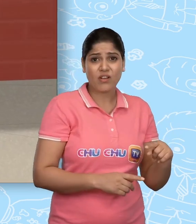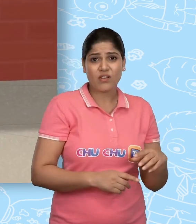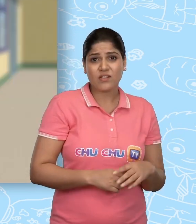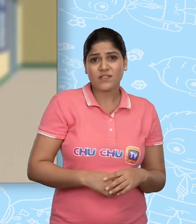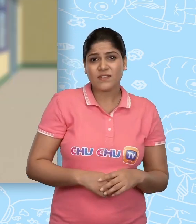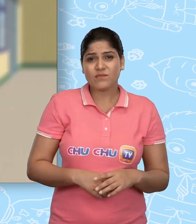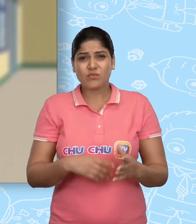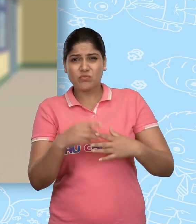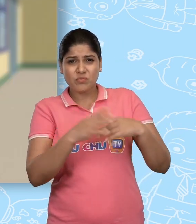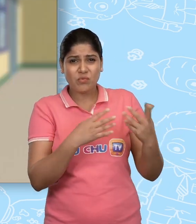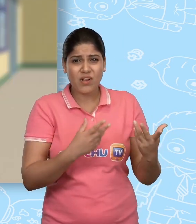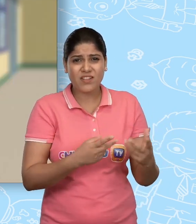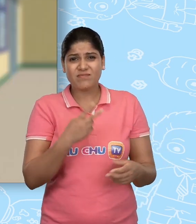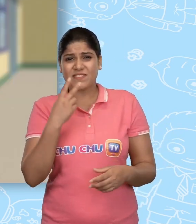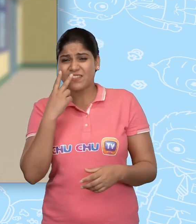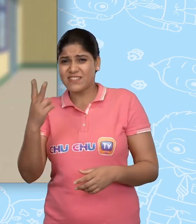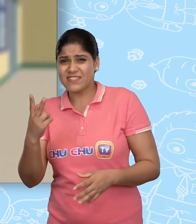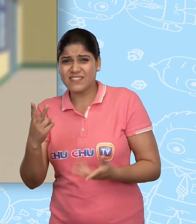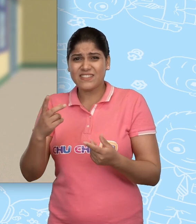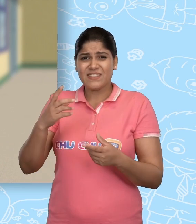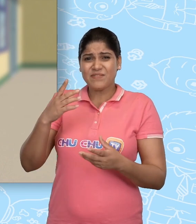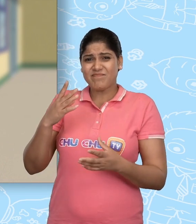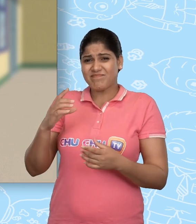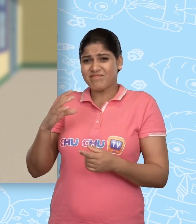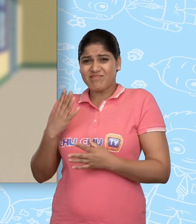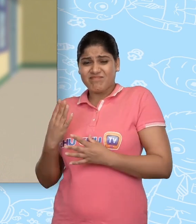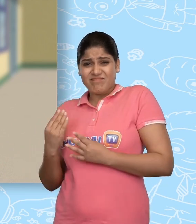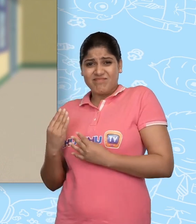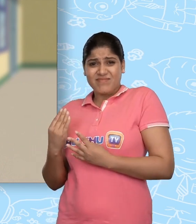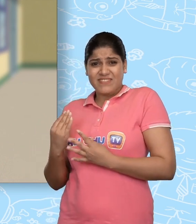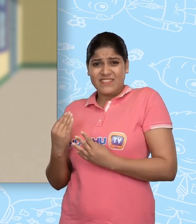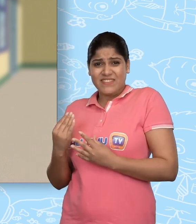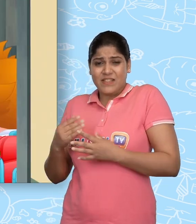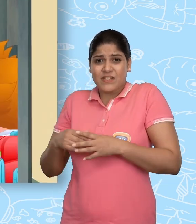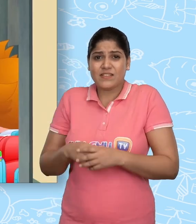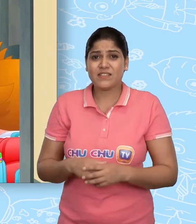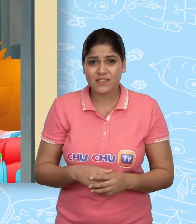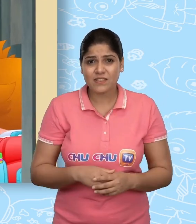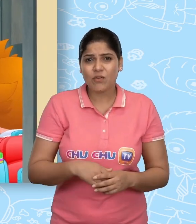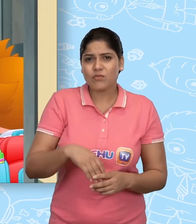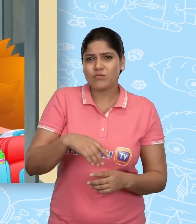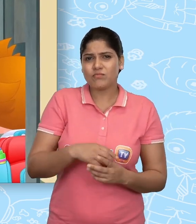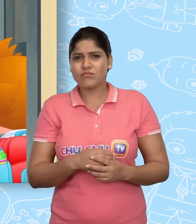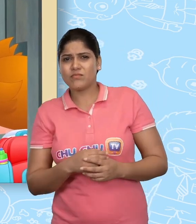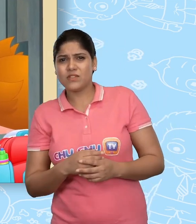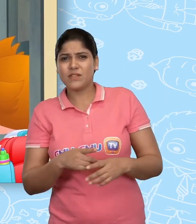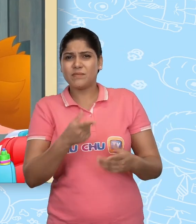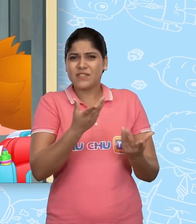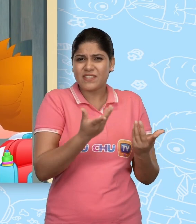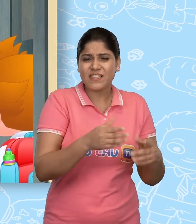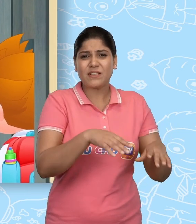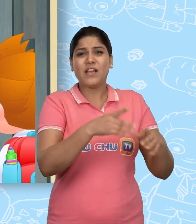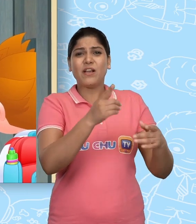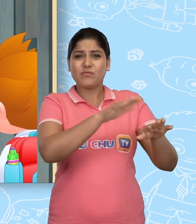आओ। जो कुछ भी हुआ उसे देखकर चाचा थोड़ा डर गया था, तो वो छुप कर देखने